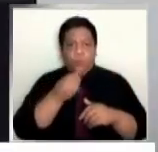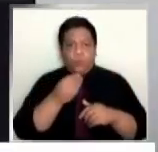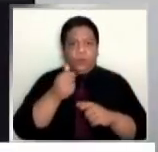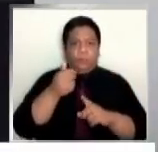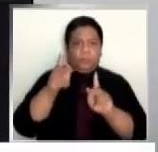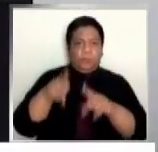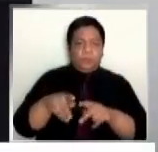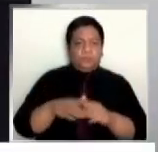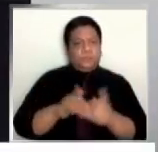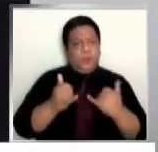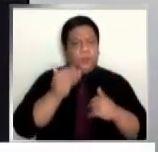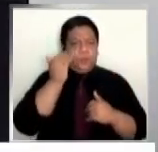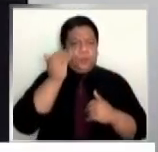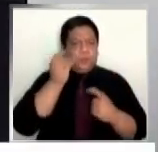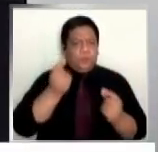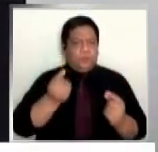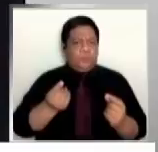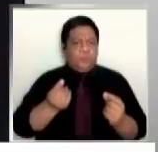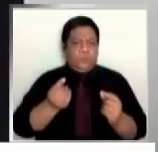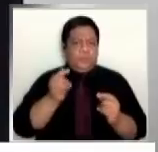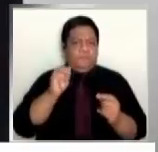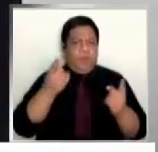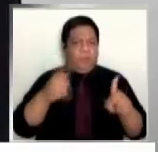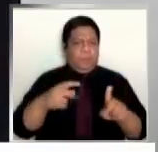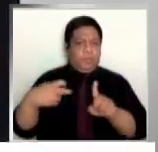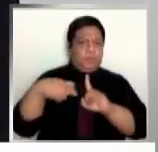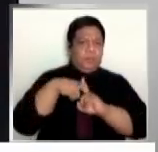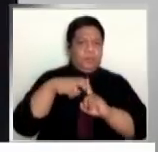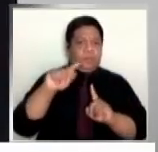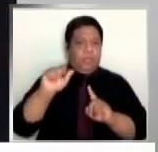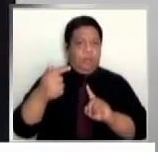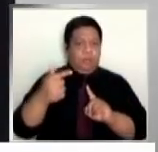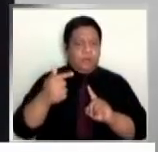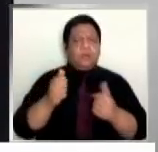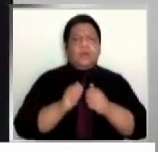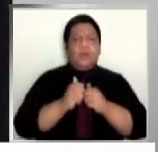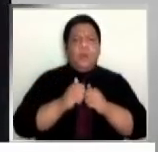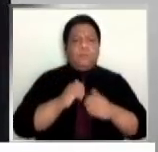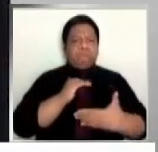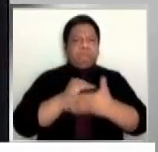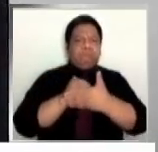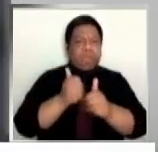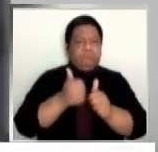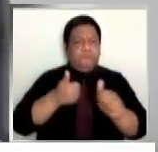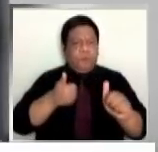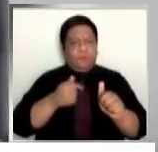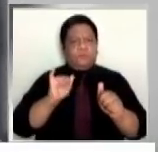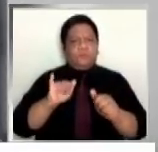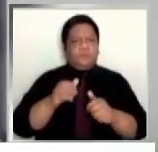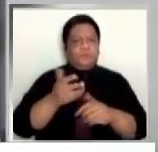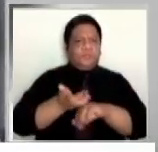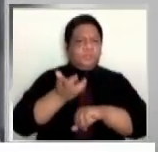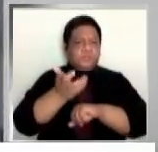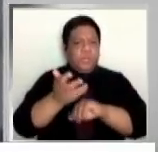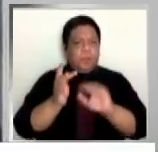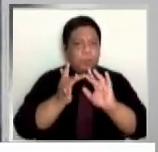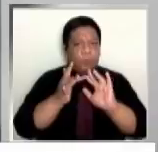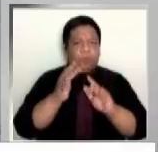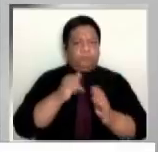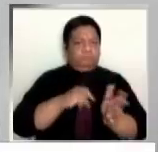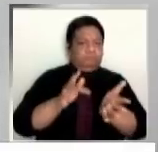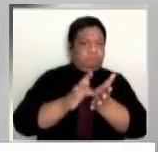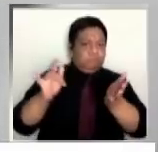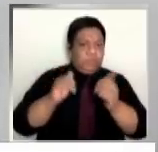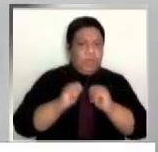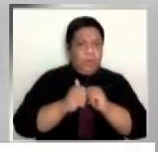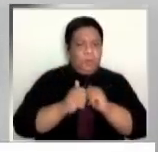ano ang dapat gawin sa mga ganitong sitwasyon at paano makaiiwas sa posibleng online scamming at hacking. Makakasama po natin ngayong umaga